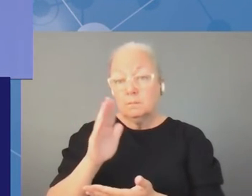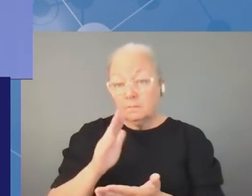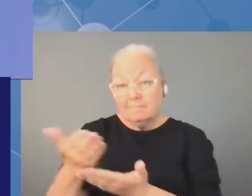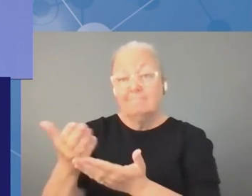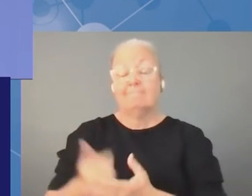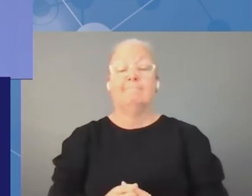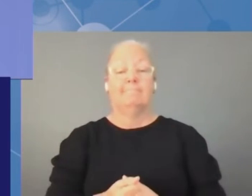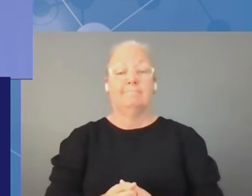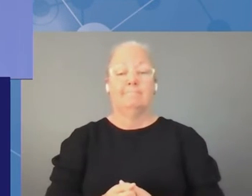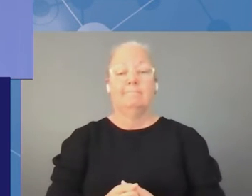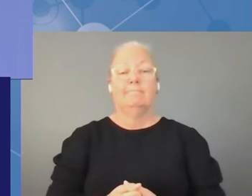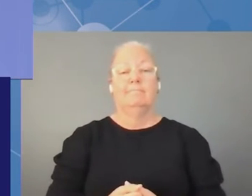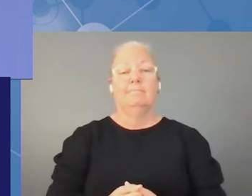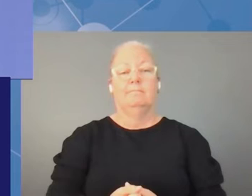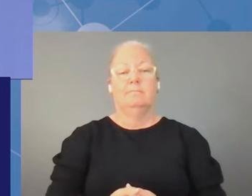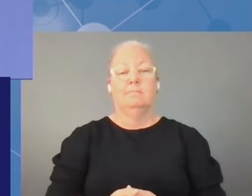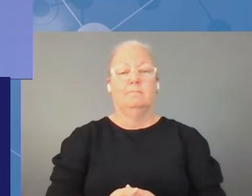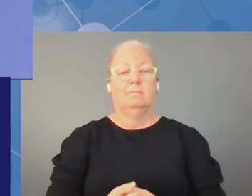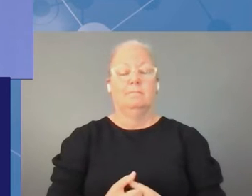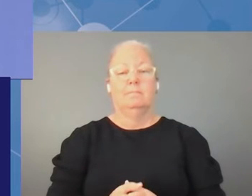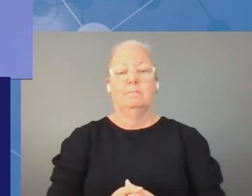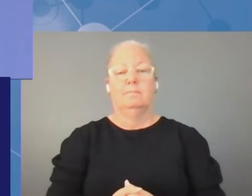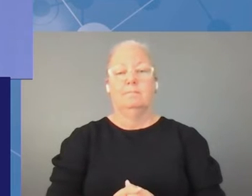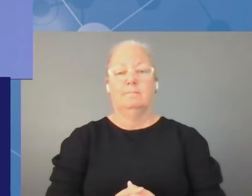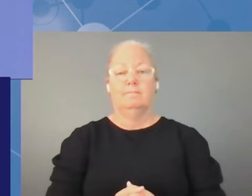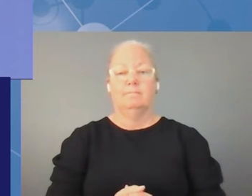Хорхе, да, вам слово.